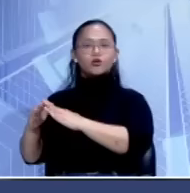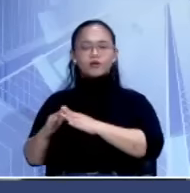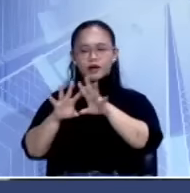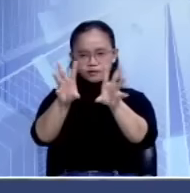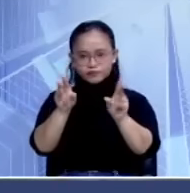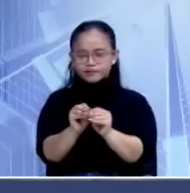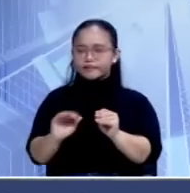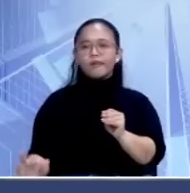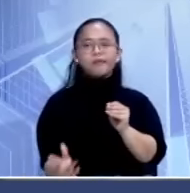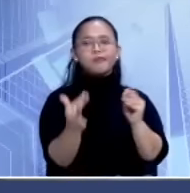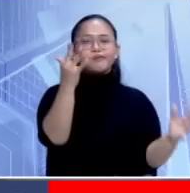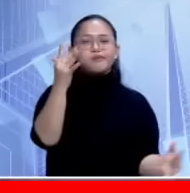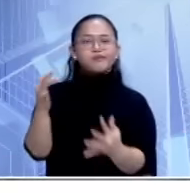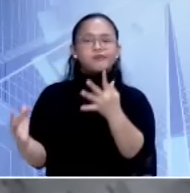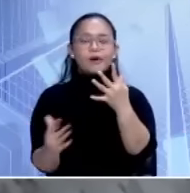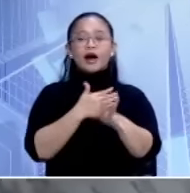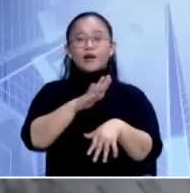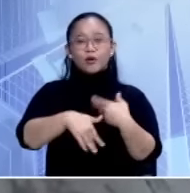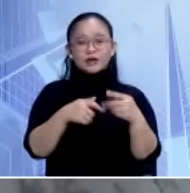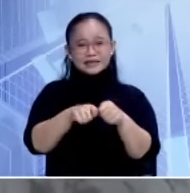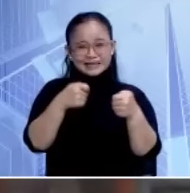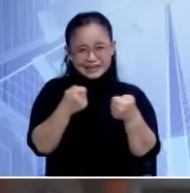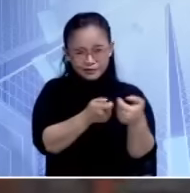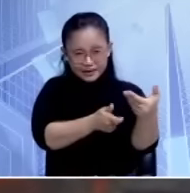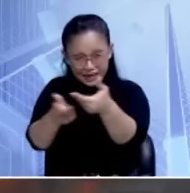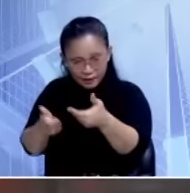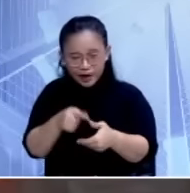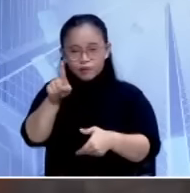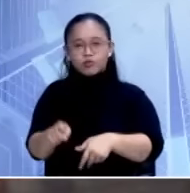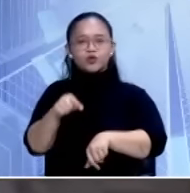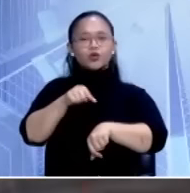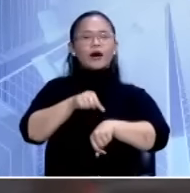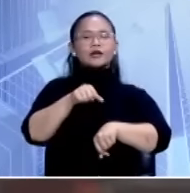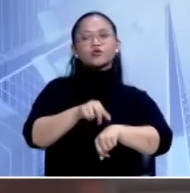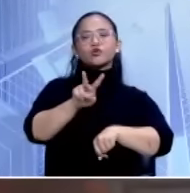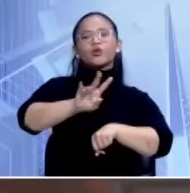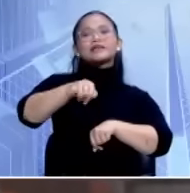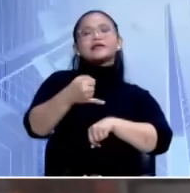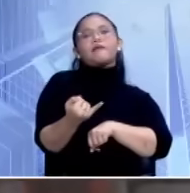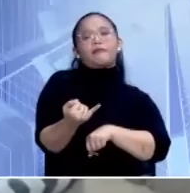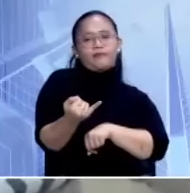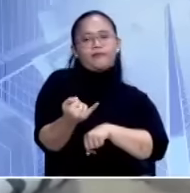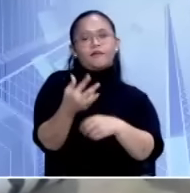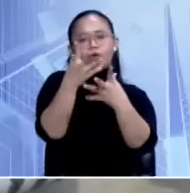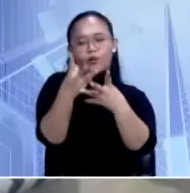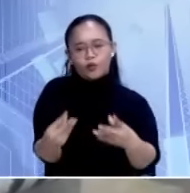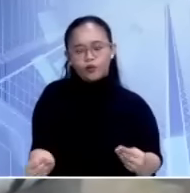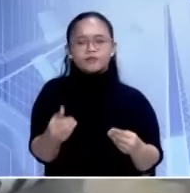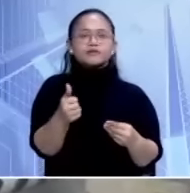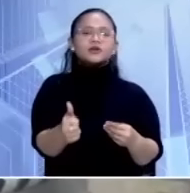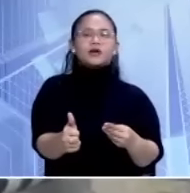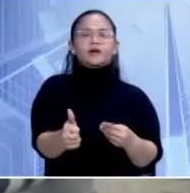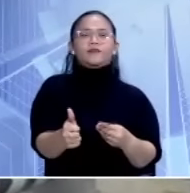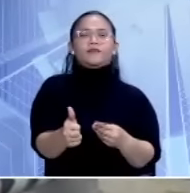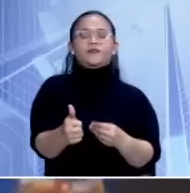api. Api bisa dipadamkan 2 jam kemudian setelah 18 unit mobil pemadam kebakaran diterjunkan ke